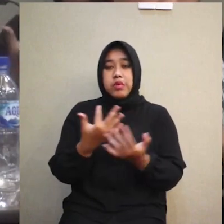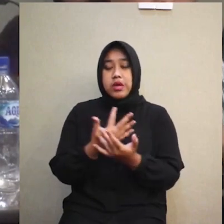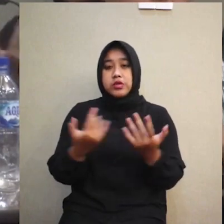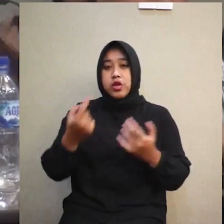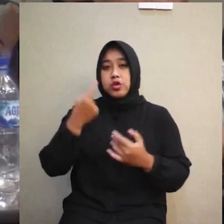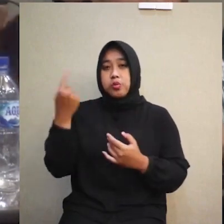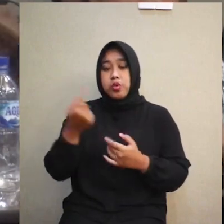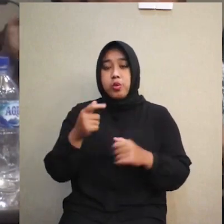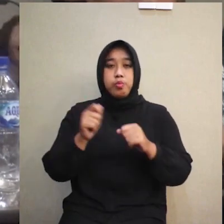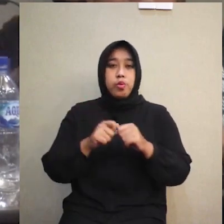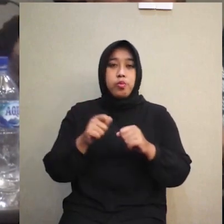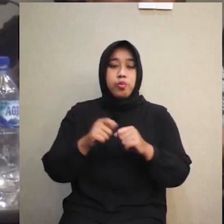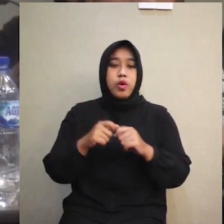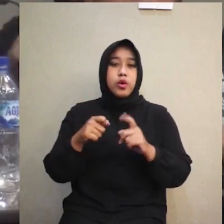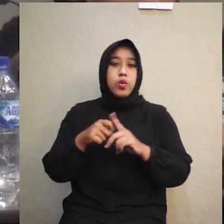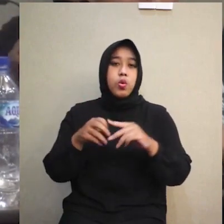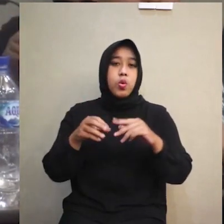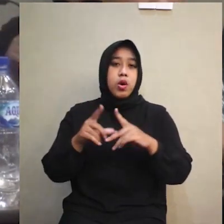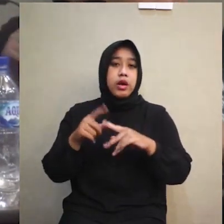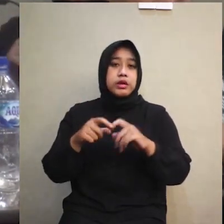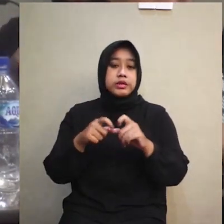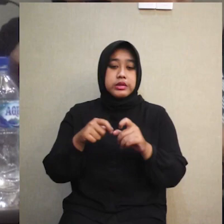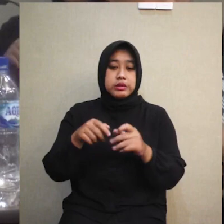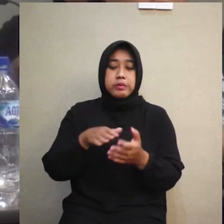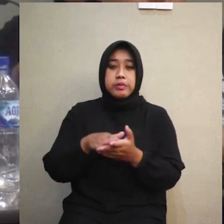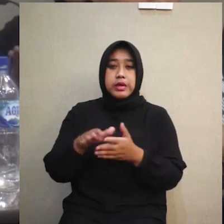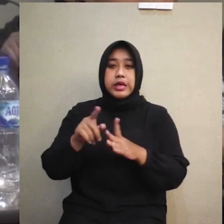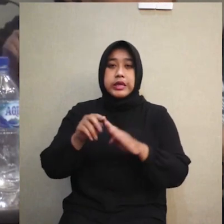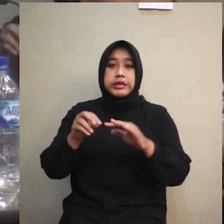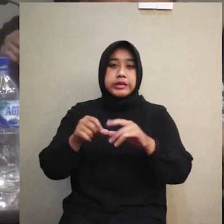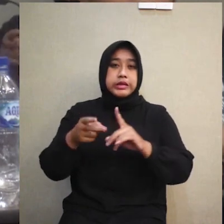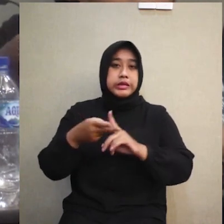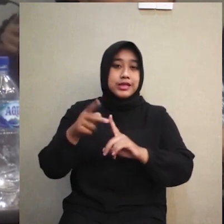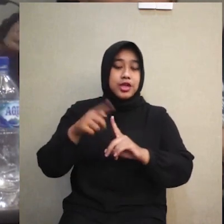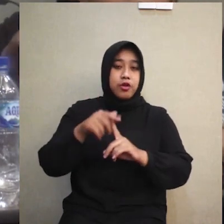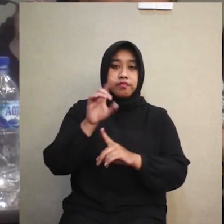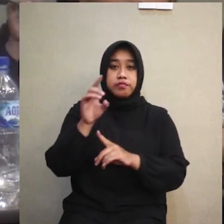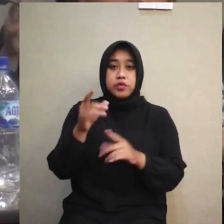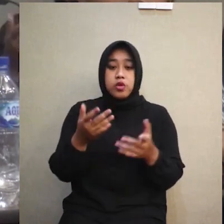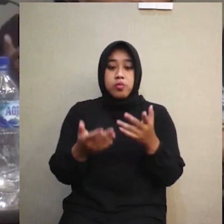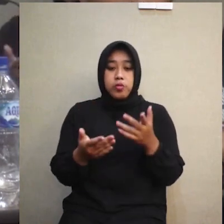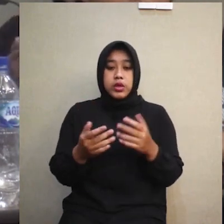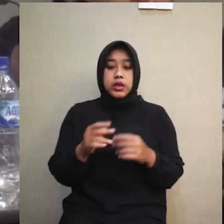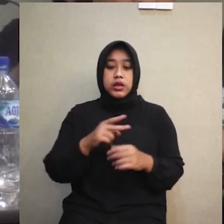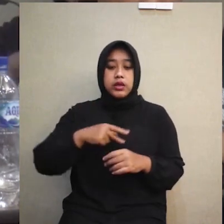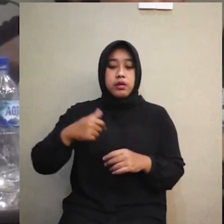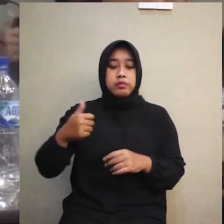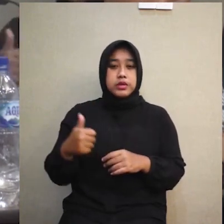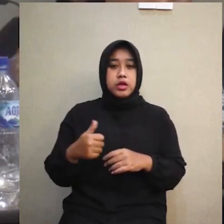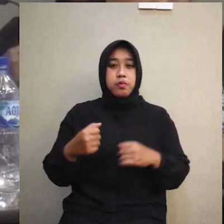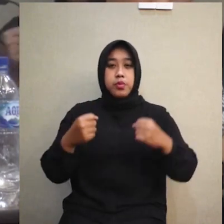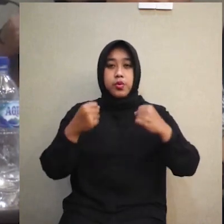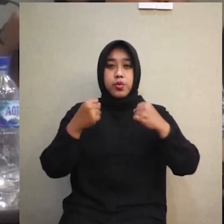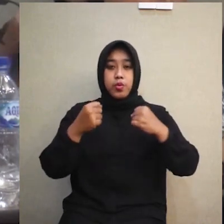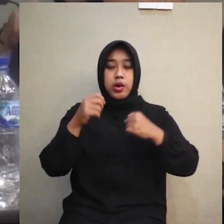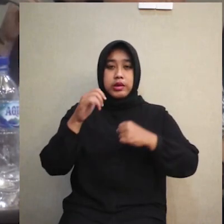membentuk koalisi memberikan draft dan lain sebagainya nah Di ruang itu yang mungkin bisa kita perkuat